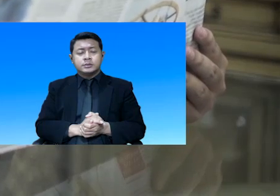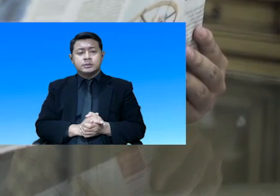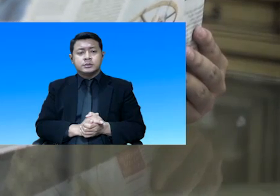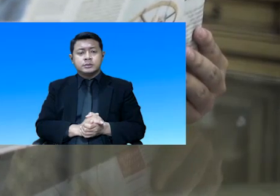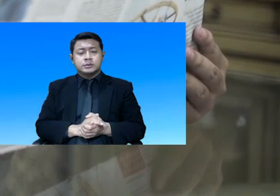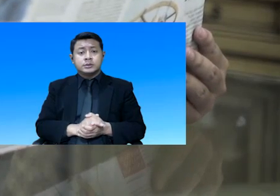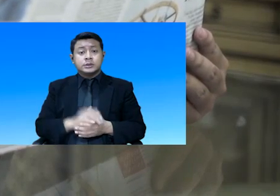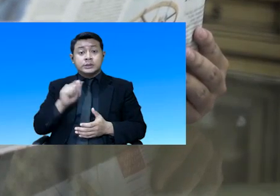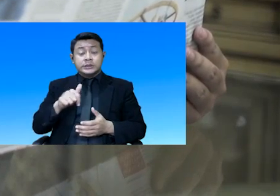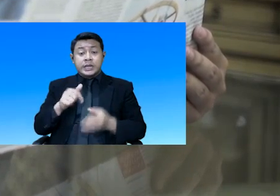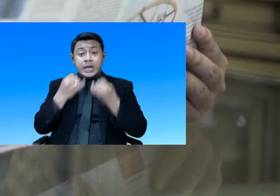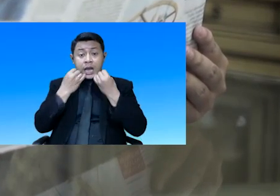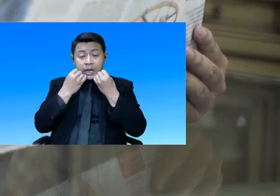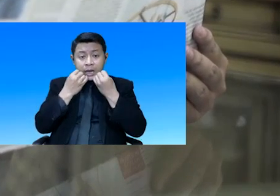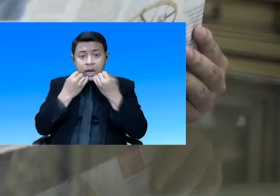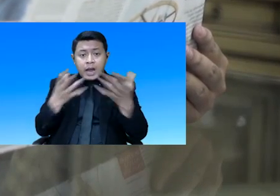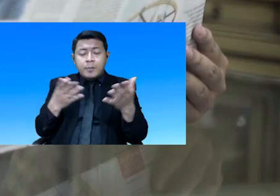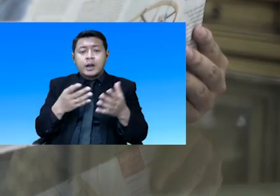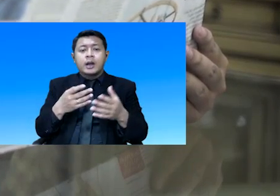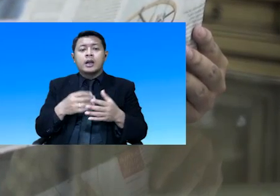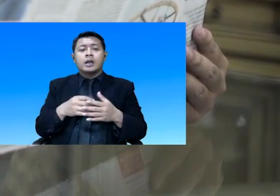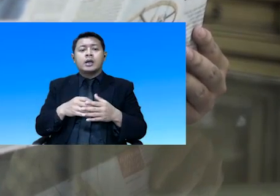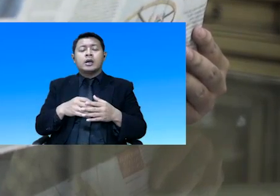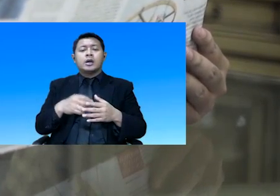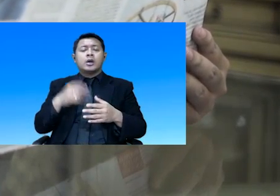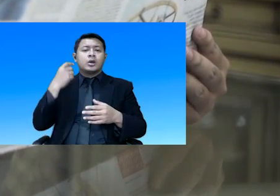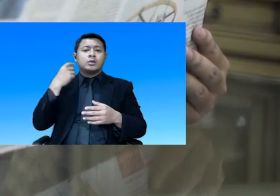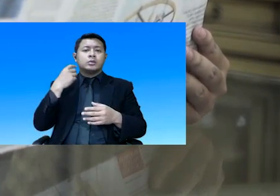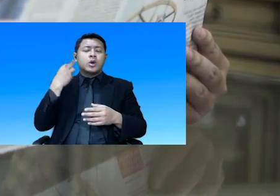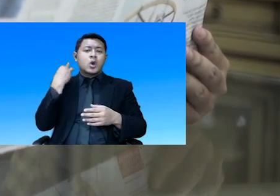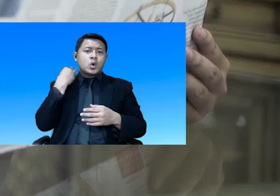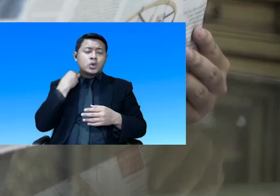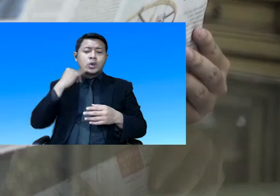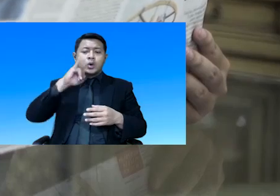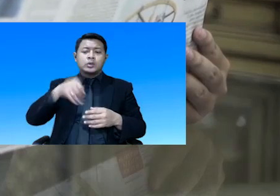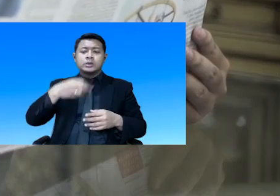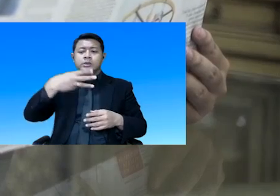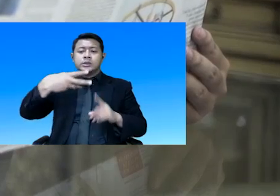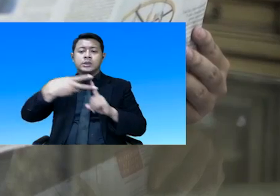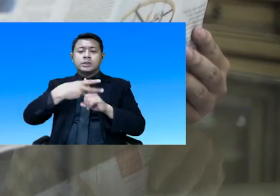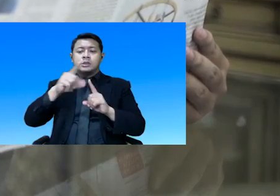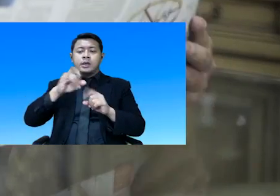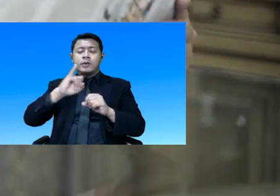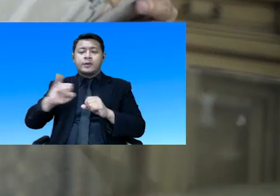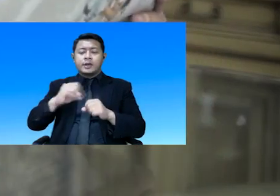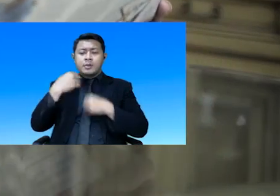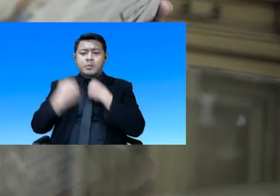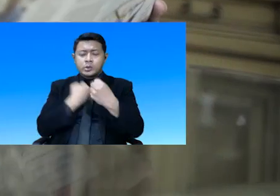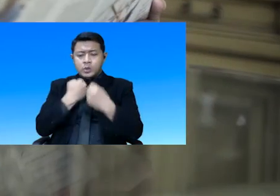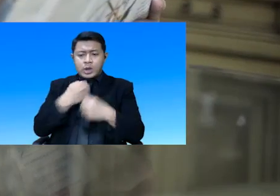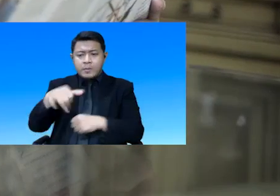Ini ada berita dari Dr. Jeffrey Alois Gunawan yang berjuang